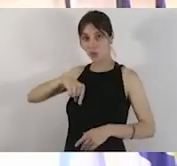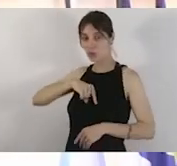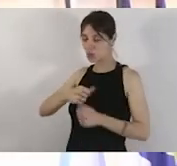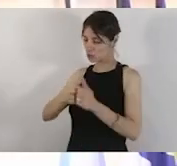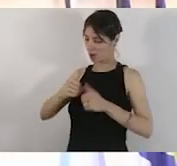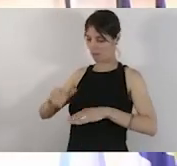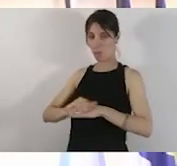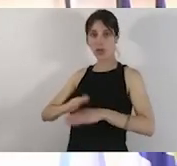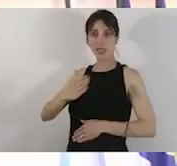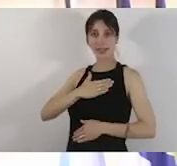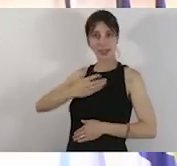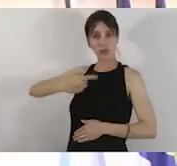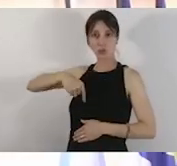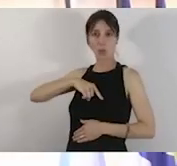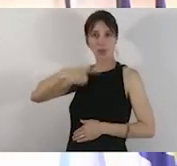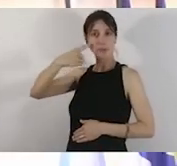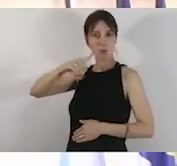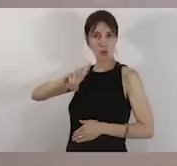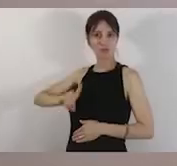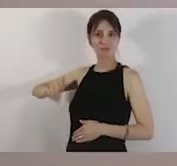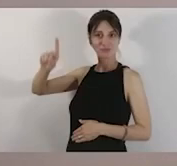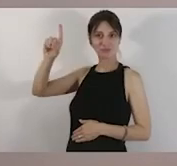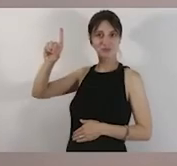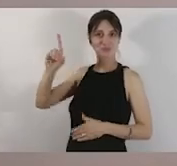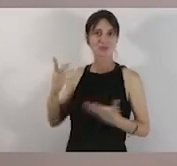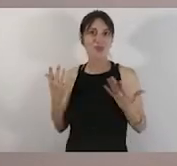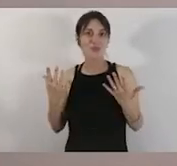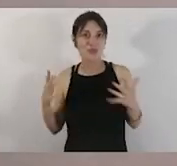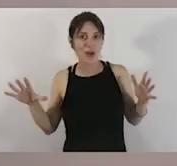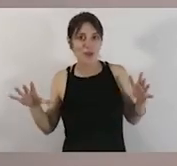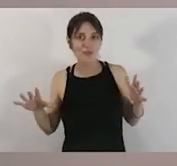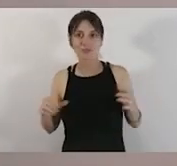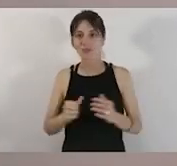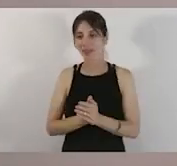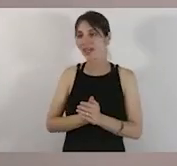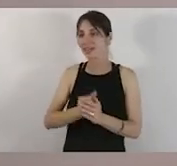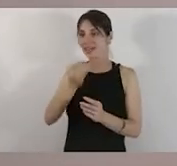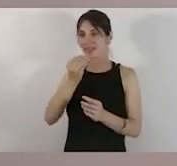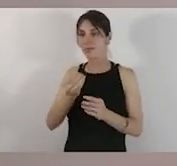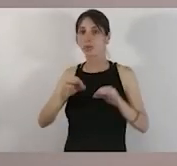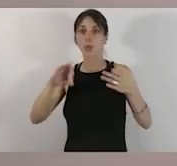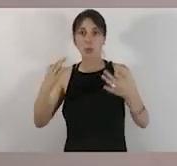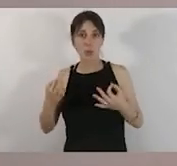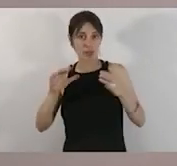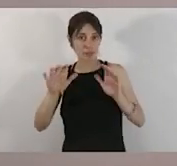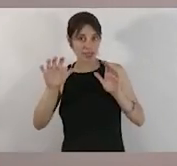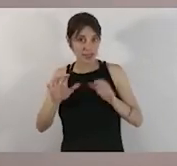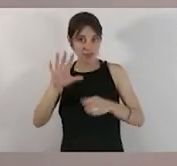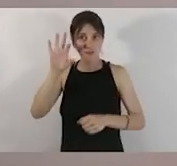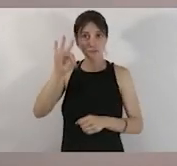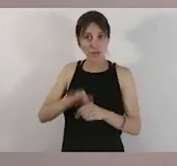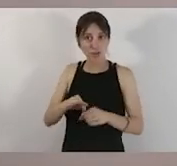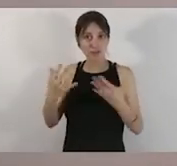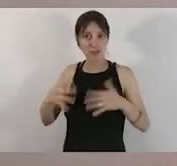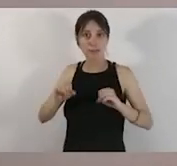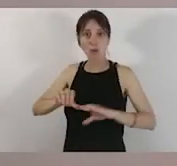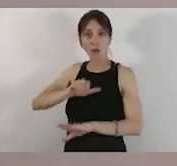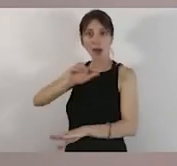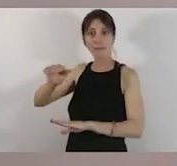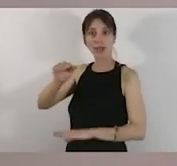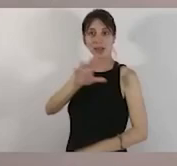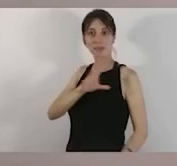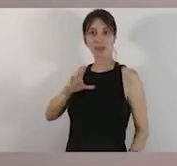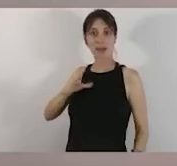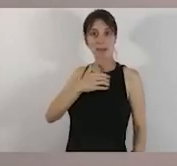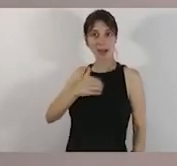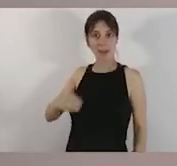donc on est bon. Voilà. Donc, à partir de là, le compte administratif est voté. On peut demander à Madame la maire de rentrer. Je